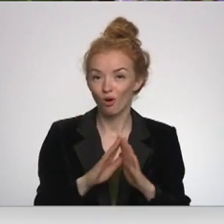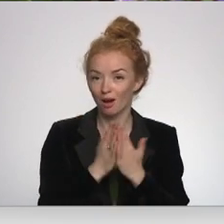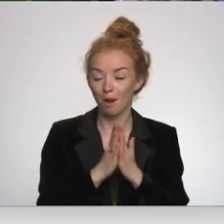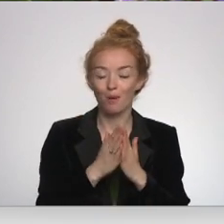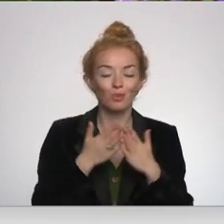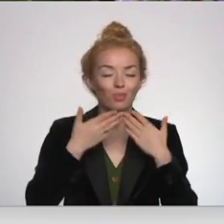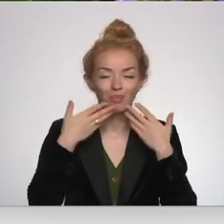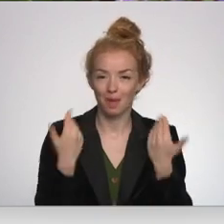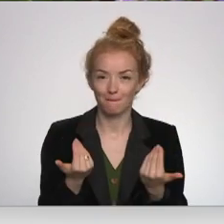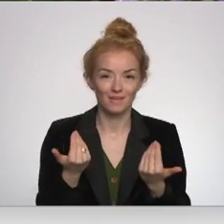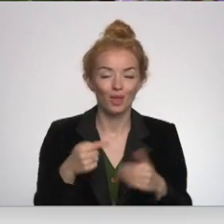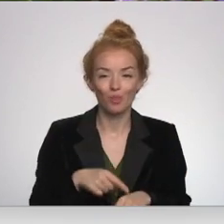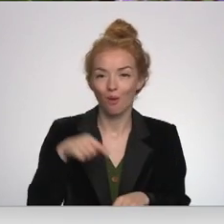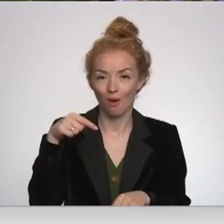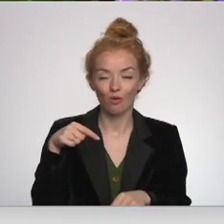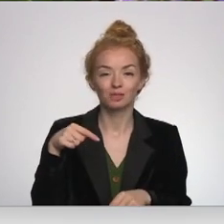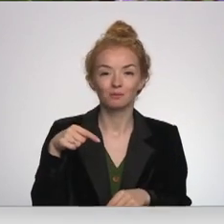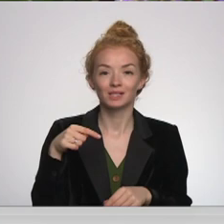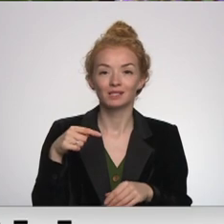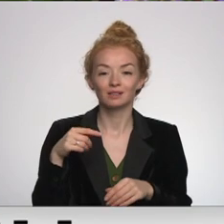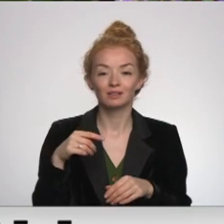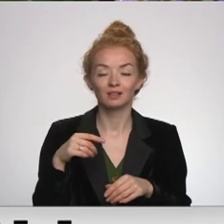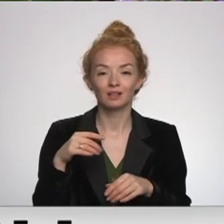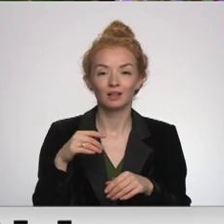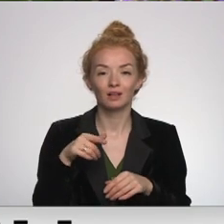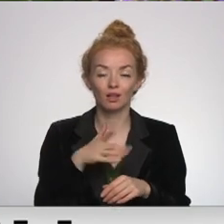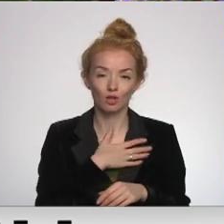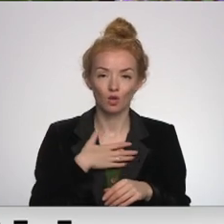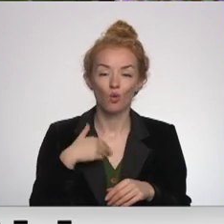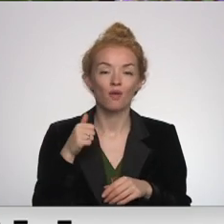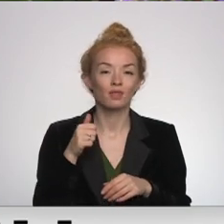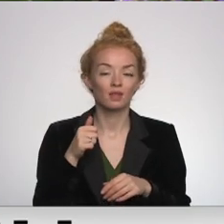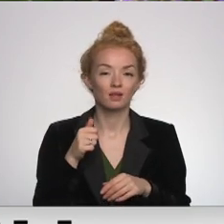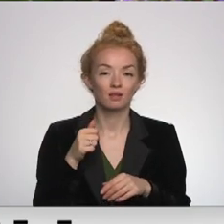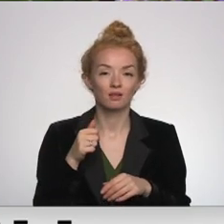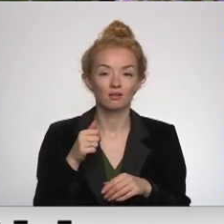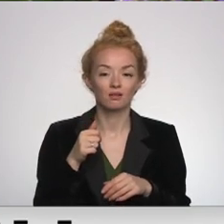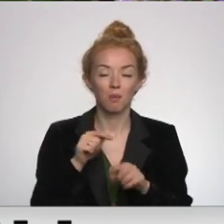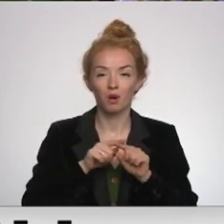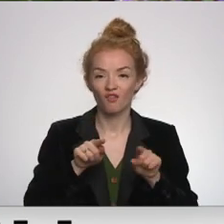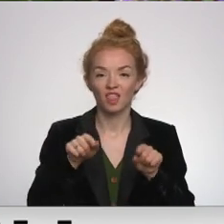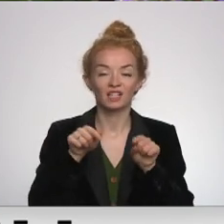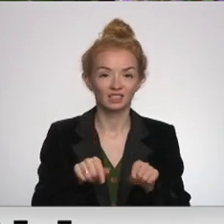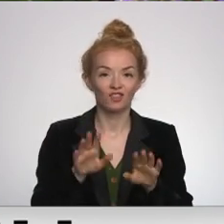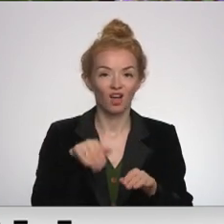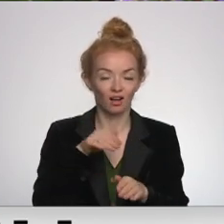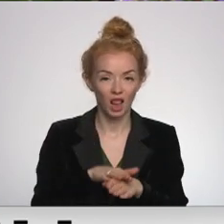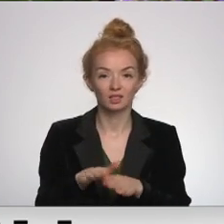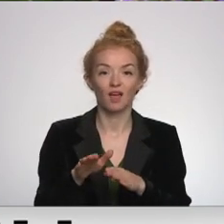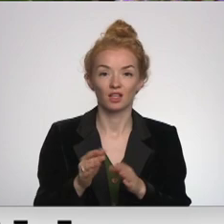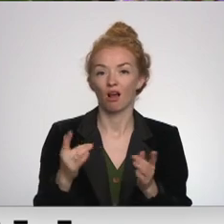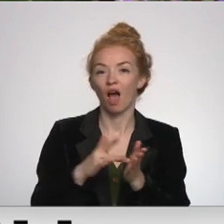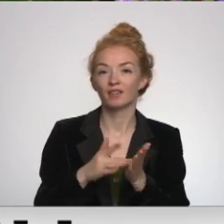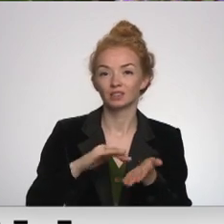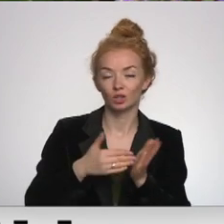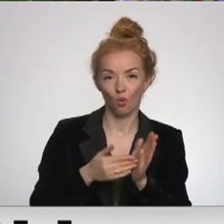vēl nebija nejausmas, cik ļoti tā pravietiski tas varēs realizēties šā brīža situācijā, ko